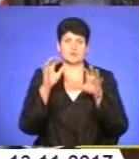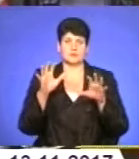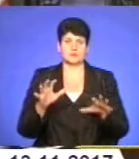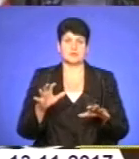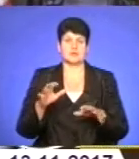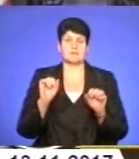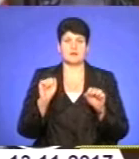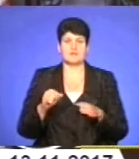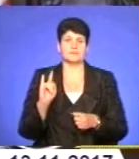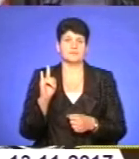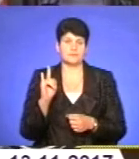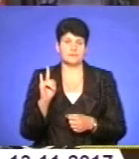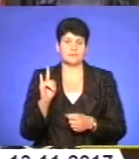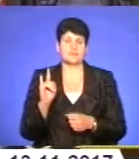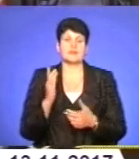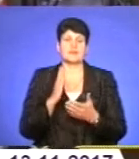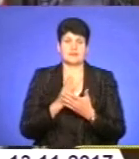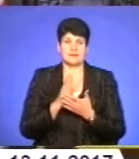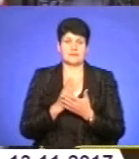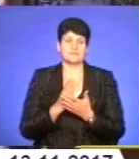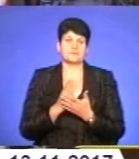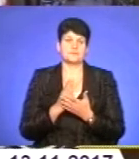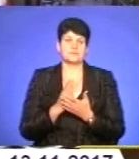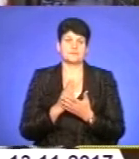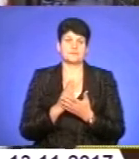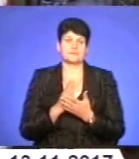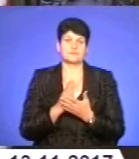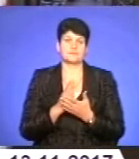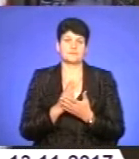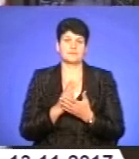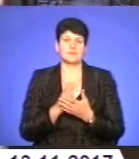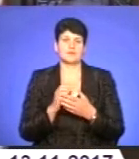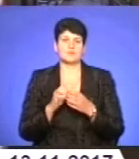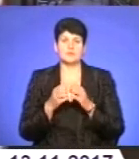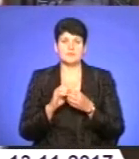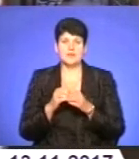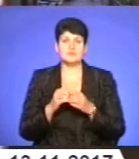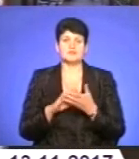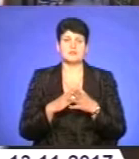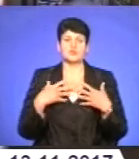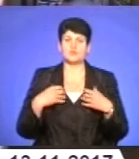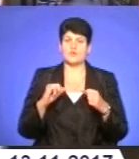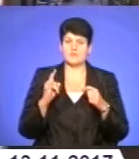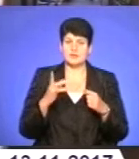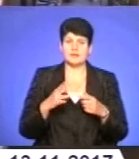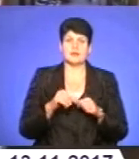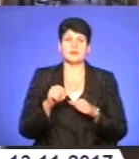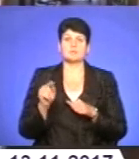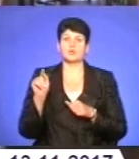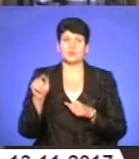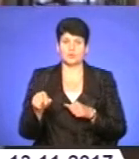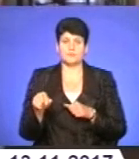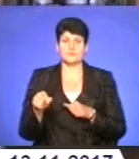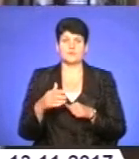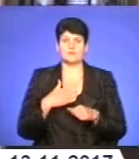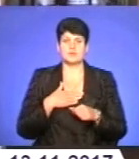дитини. Власне, є самі нюанси по стану здоров'я дитини, а крім того,